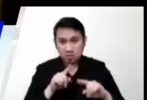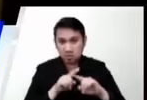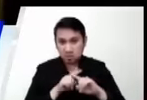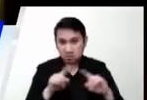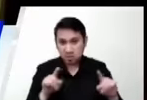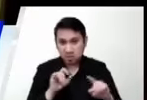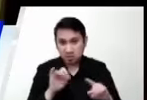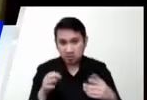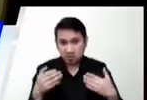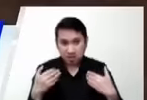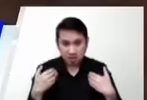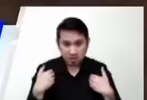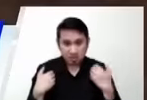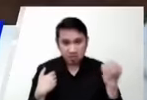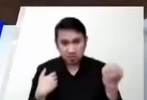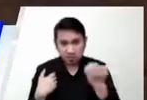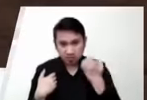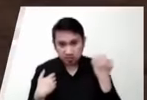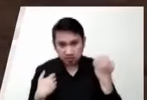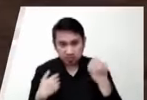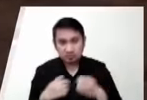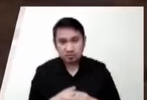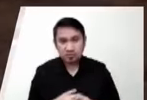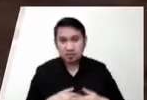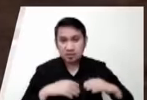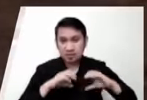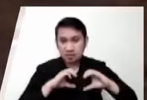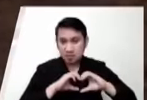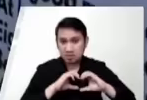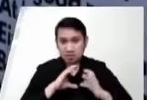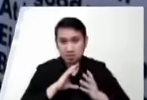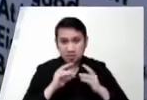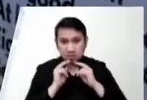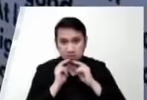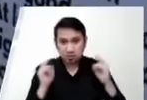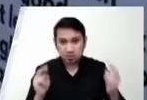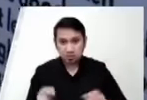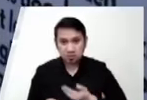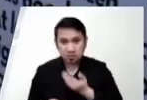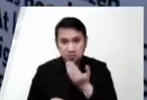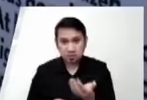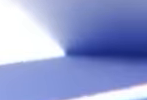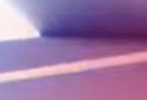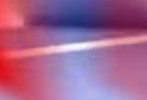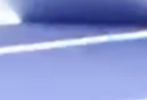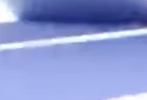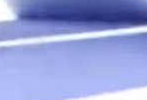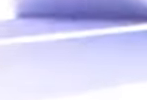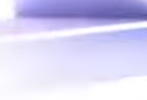kalamidad at sakuna. Para sa GMA Integrated News, Ivan Mayrina nakatutok, 24 Horas.